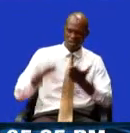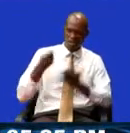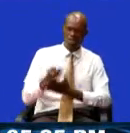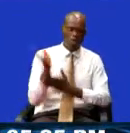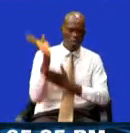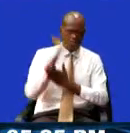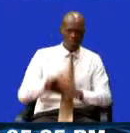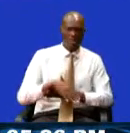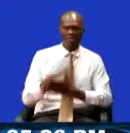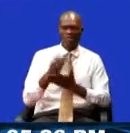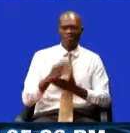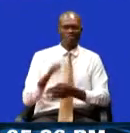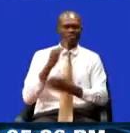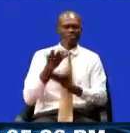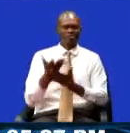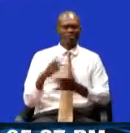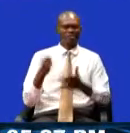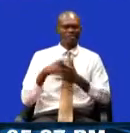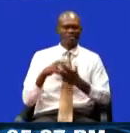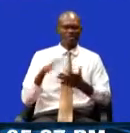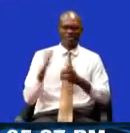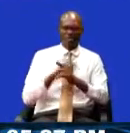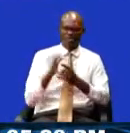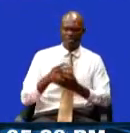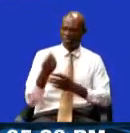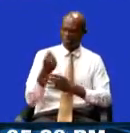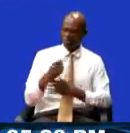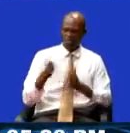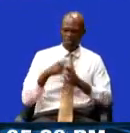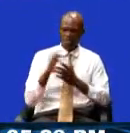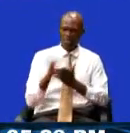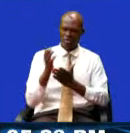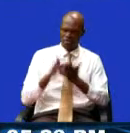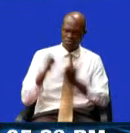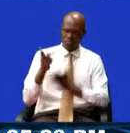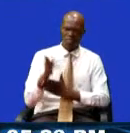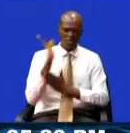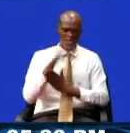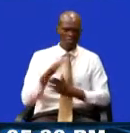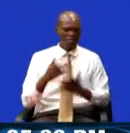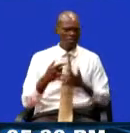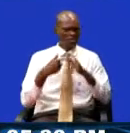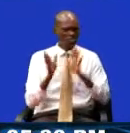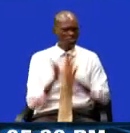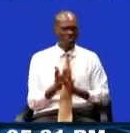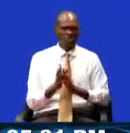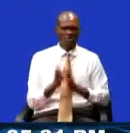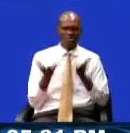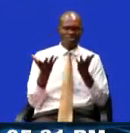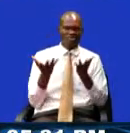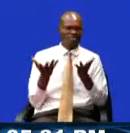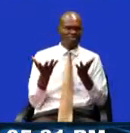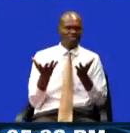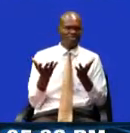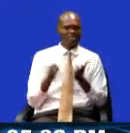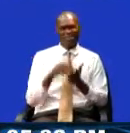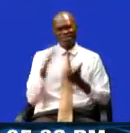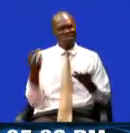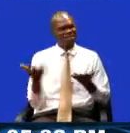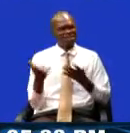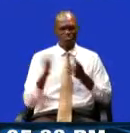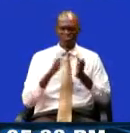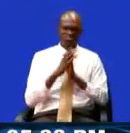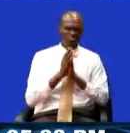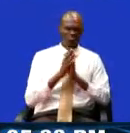tena, unapata pesa, unalipa, si ndio? Lakini hatujasema ile mambo, si ndio? Lakini